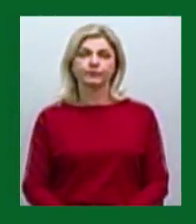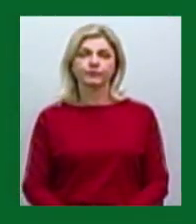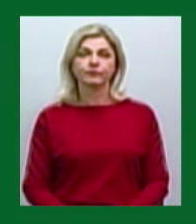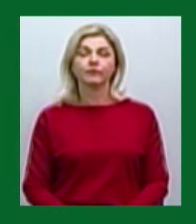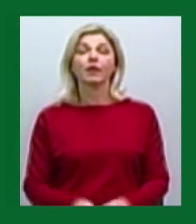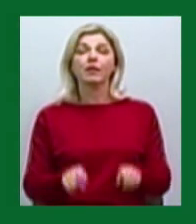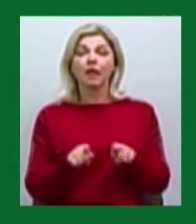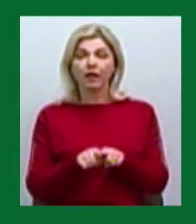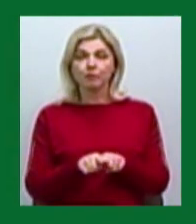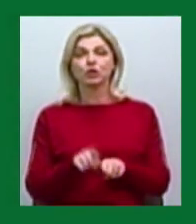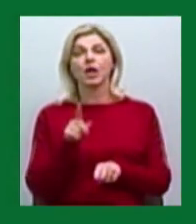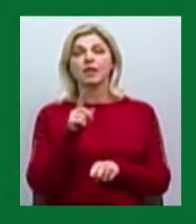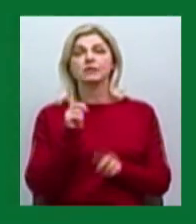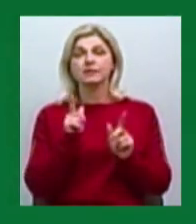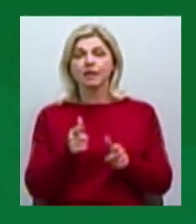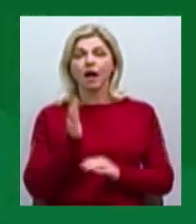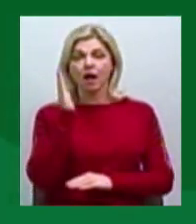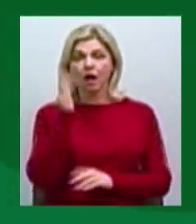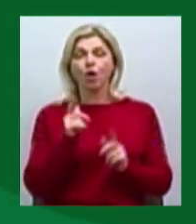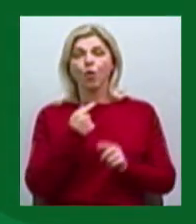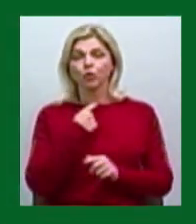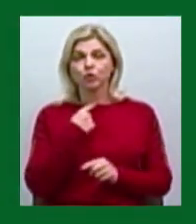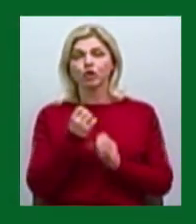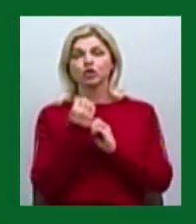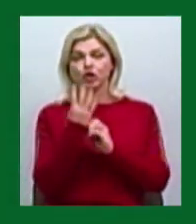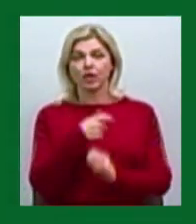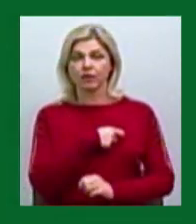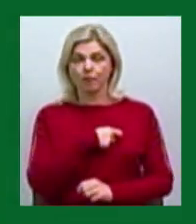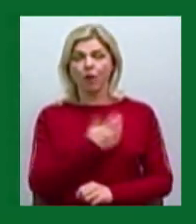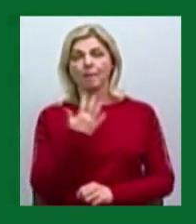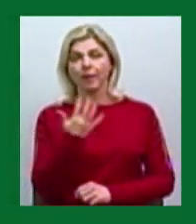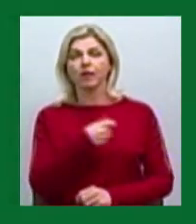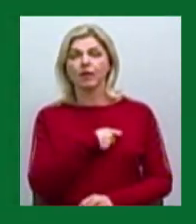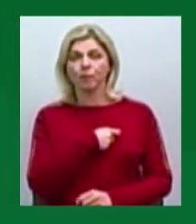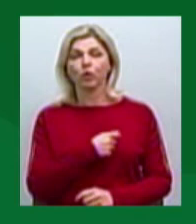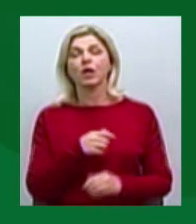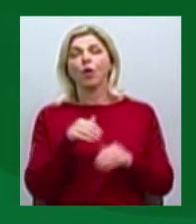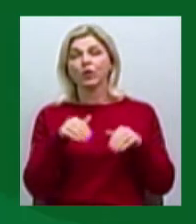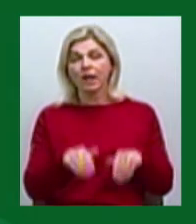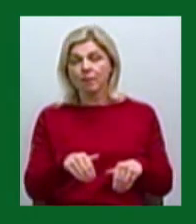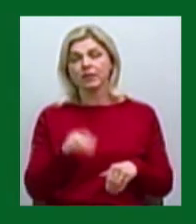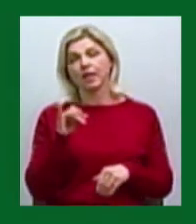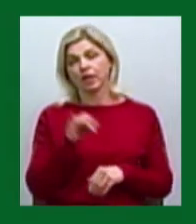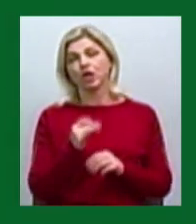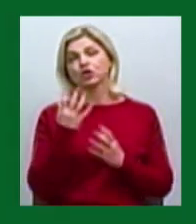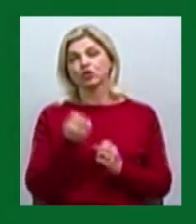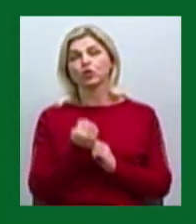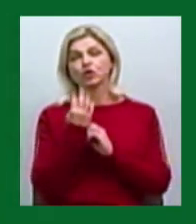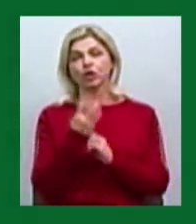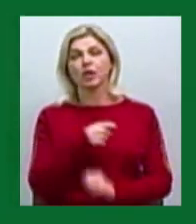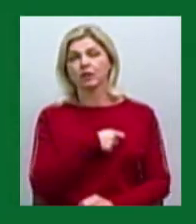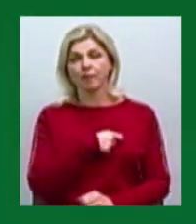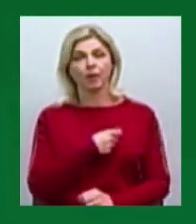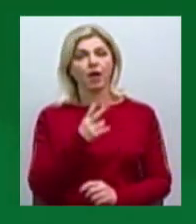Таким чином, за проголосувало 14 депутатів, 5 депутатів утримались і ще 14 депутатів